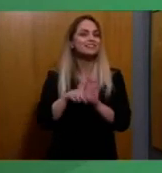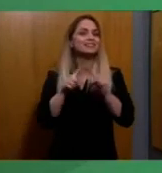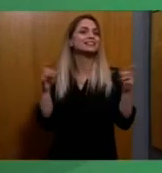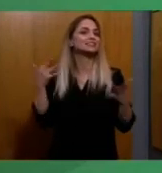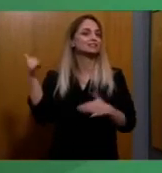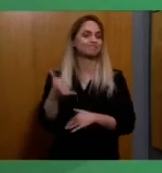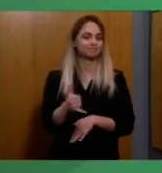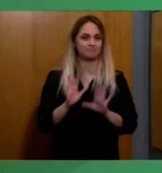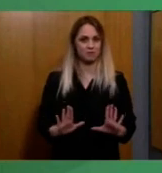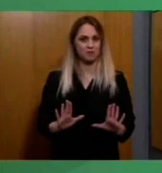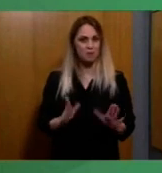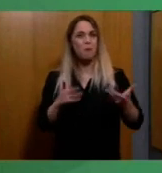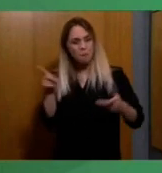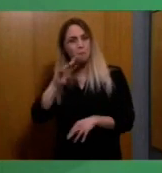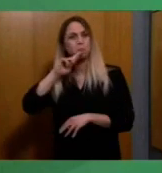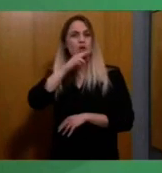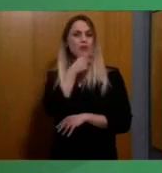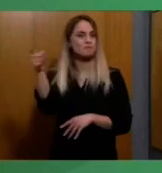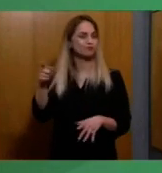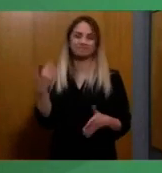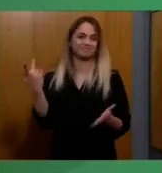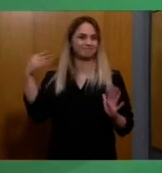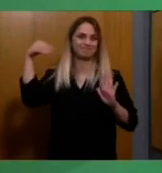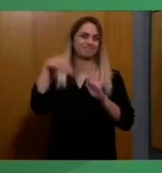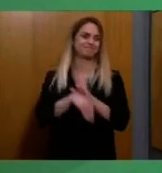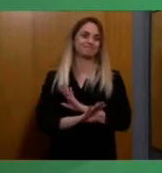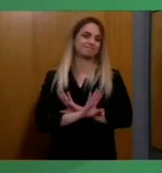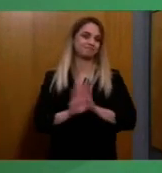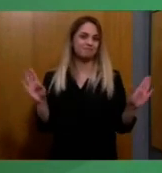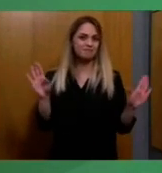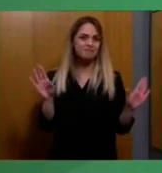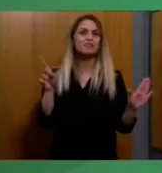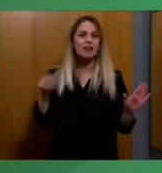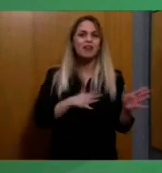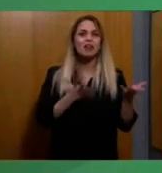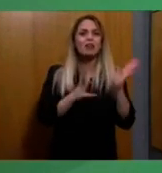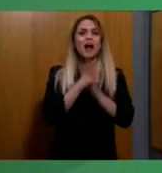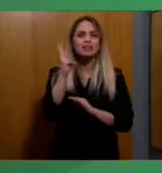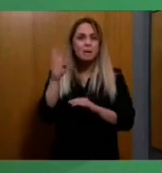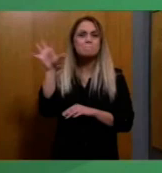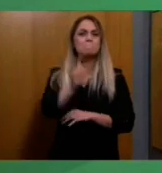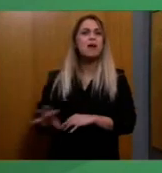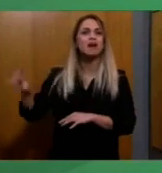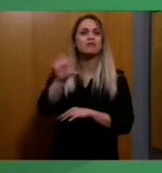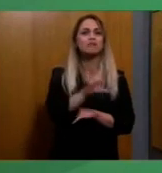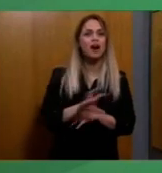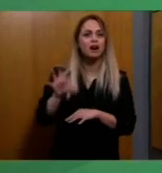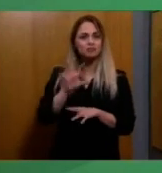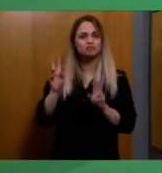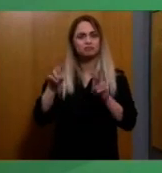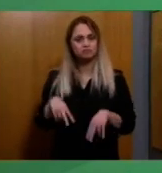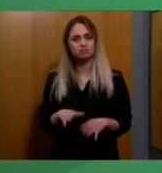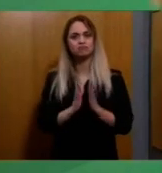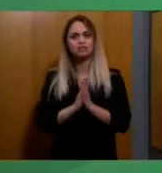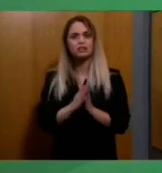Πρωθυπουργού που ήθελε 13 στις 13 περιφέρειες και 3 στους 3 μεγάλους